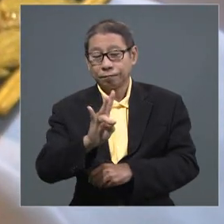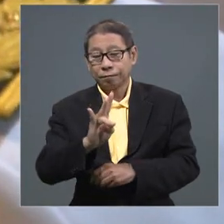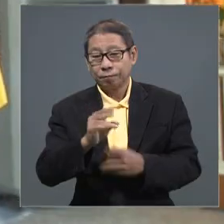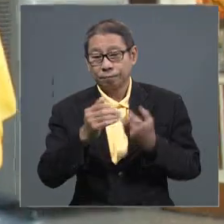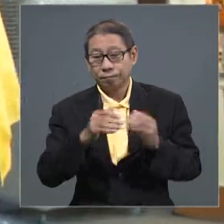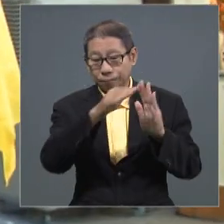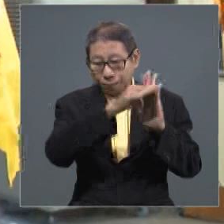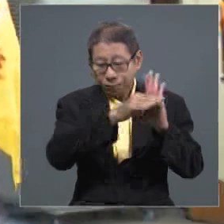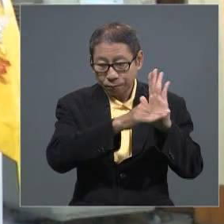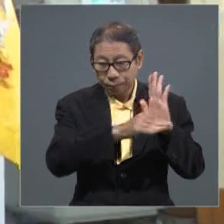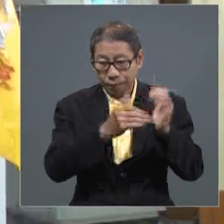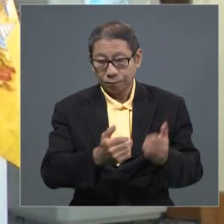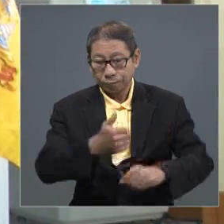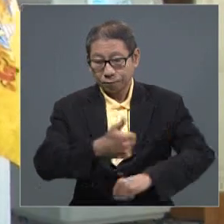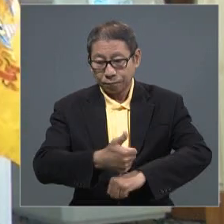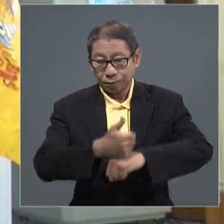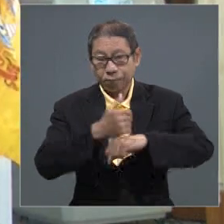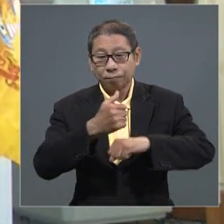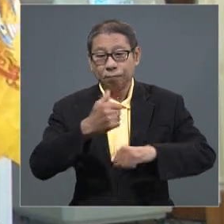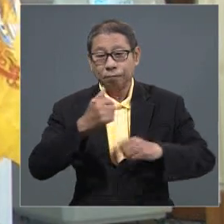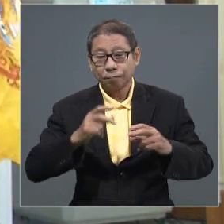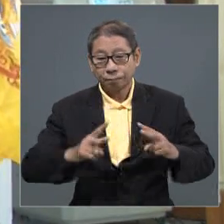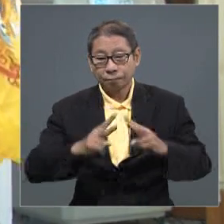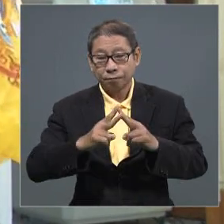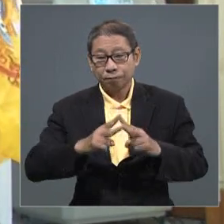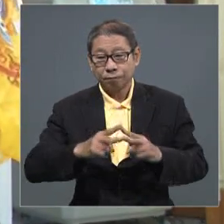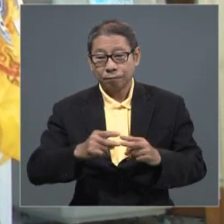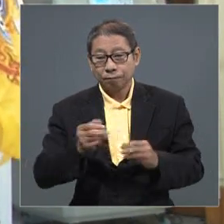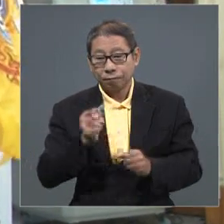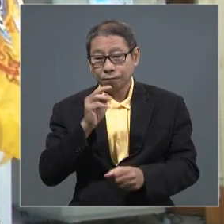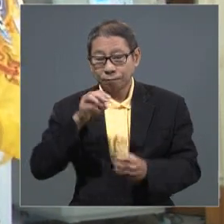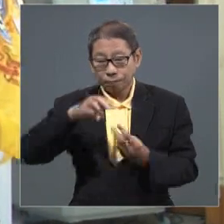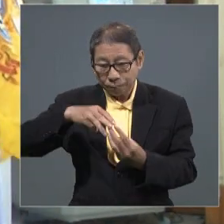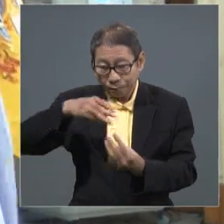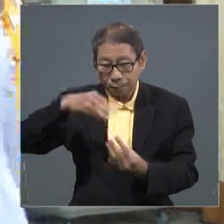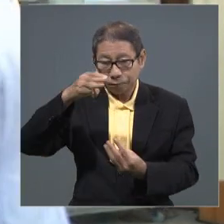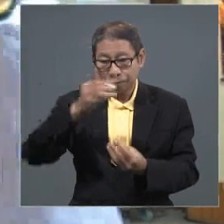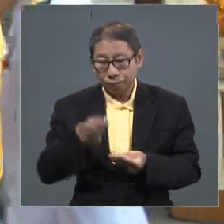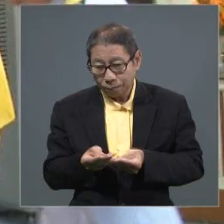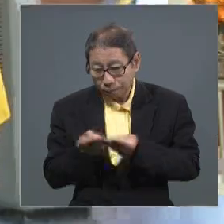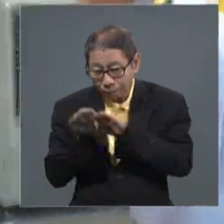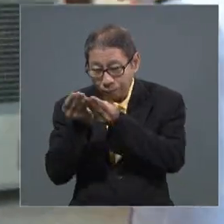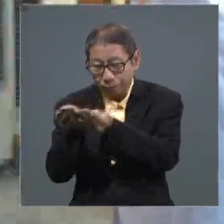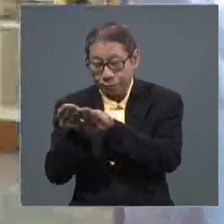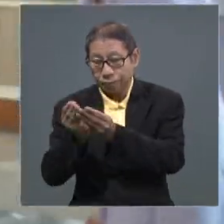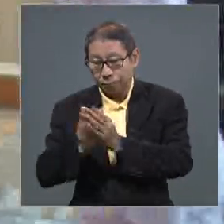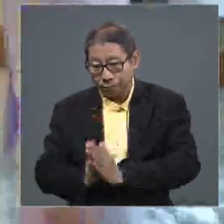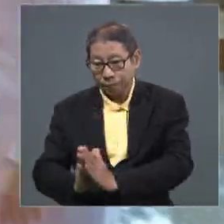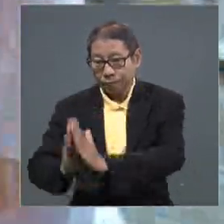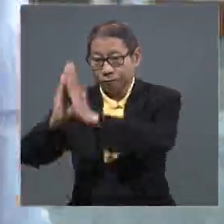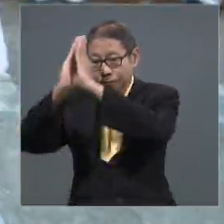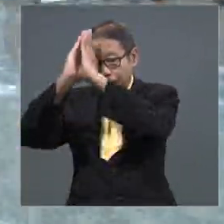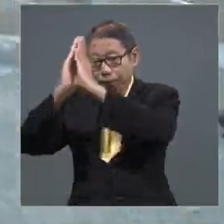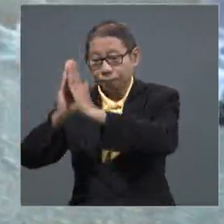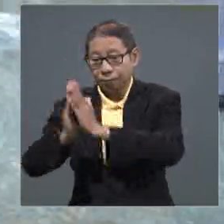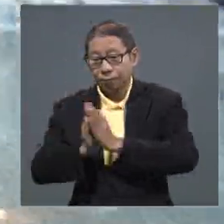2567ในพิธีนี้รัฐมนตรีประจำสำนักนายกรัฐมนตรีได้นำถวายธูปเทียนแพจากนั้นกล่าวกราบบังคมทูลถวายพระพรชัยม